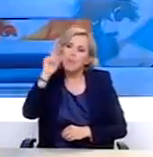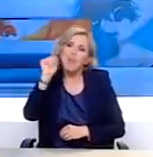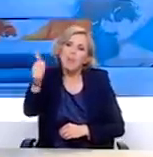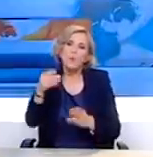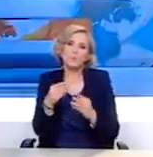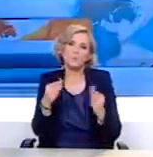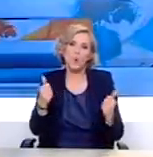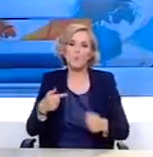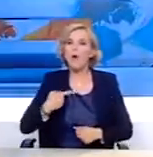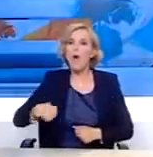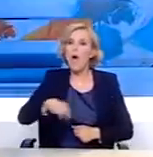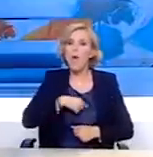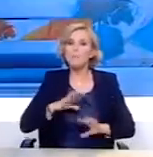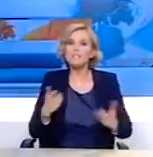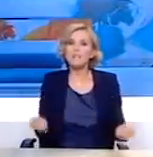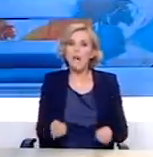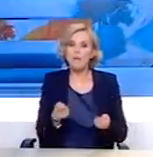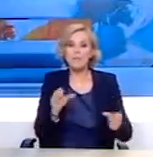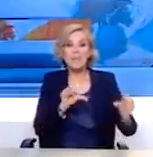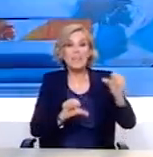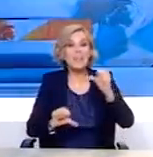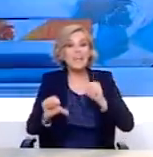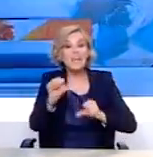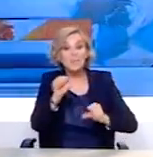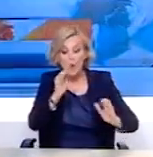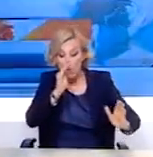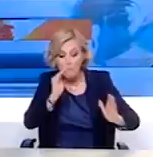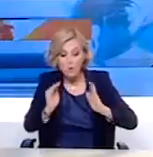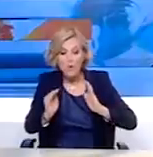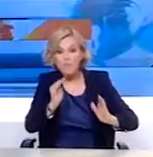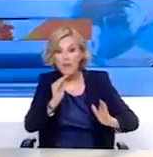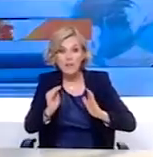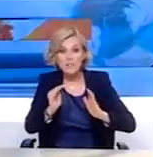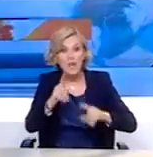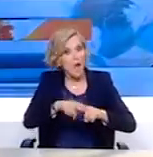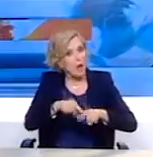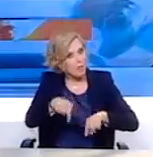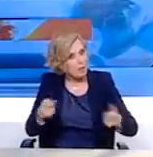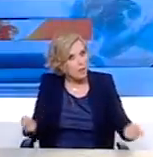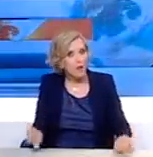δεν χρησιμοποιούν χημειοπροφύλαξη στους υγειονομικούς χρησιμοποιώντας